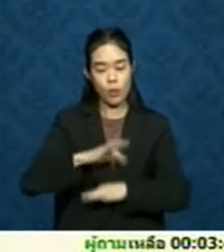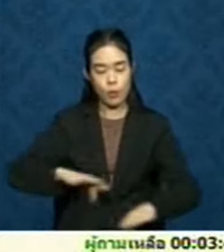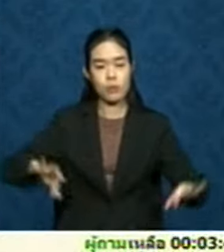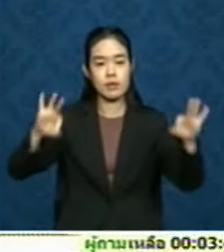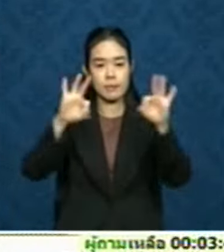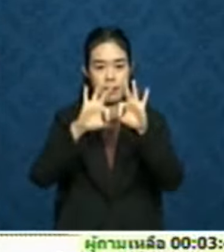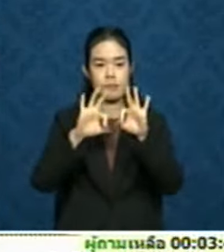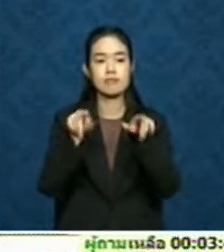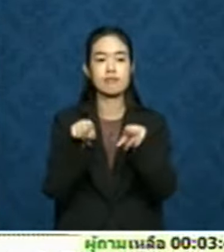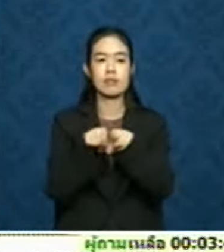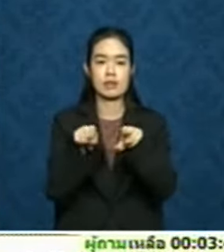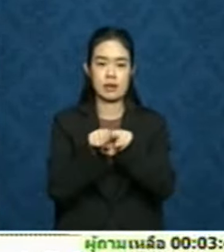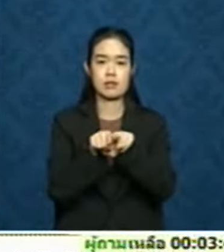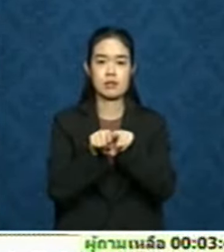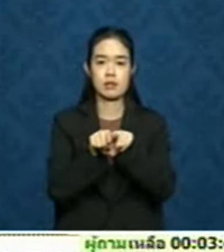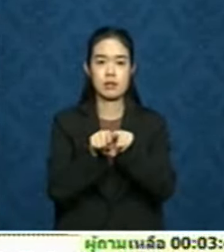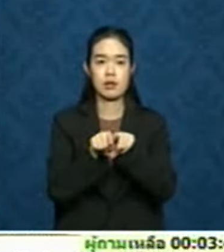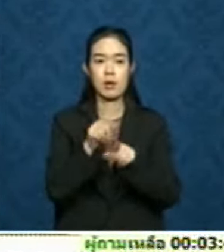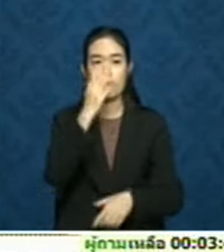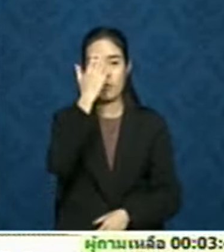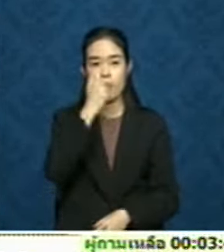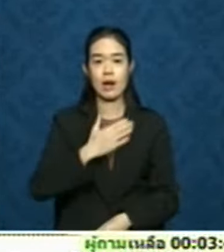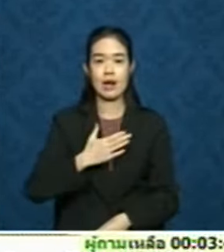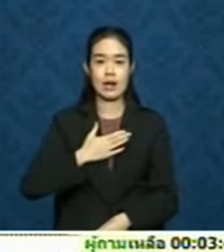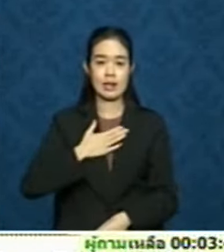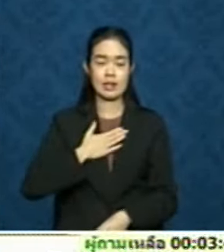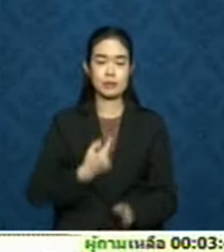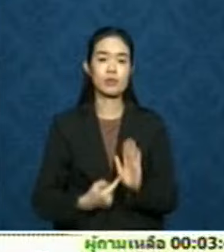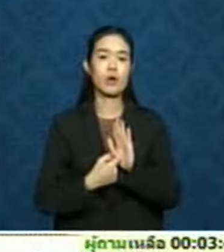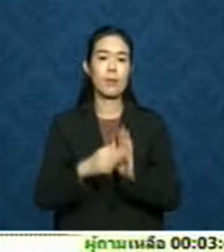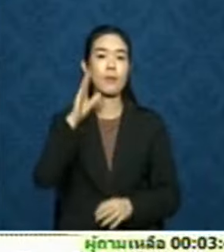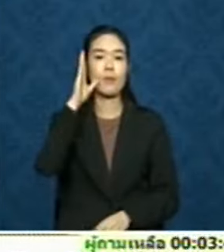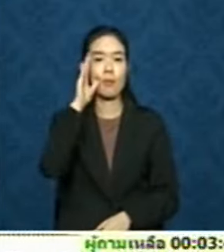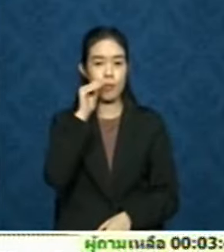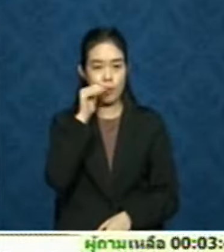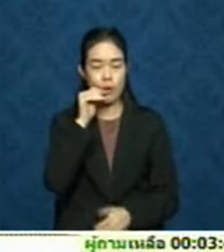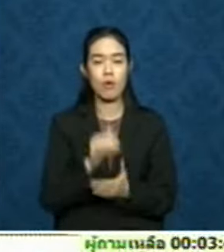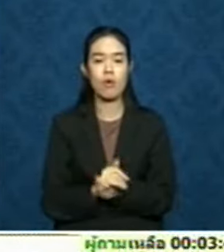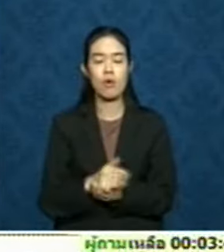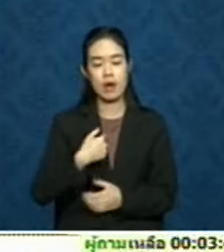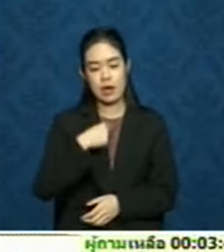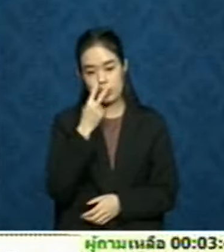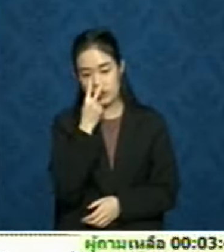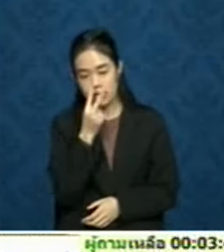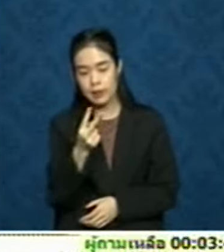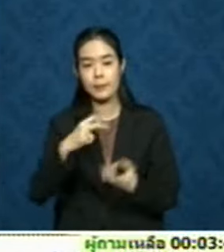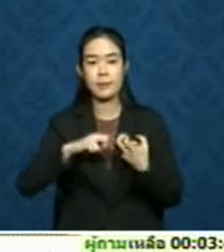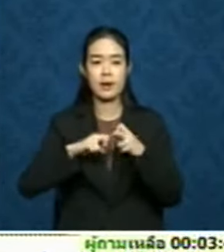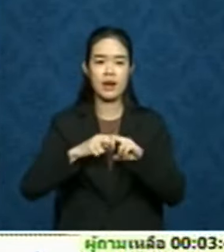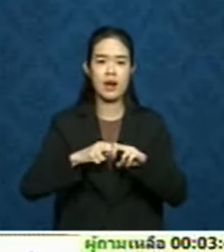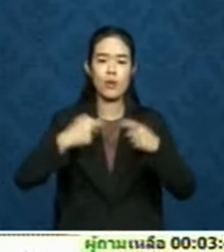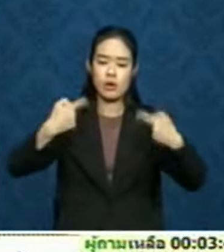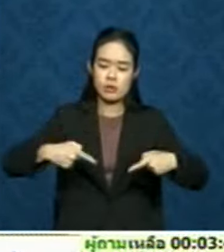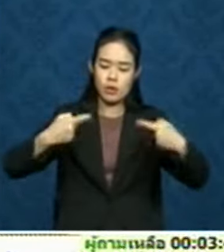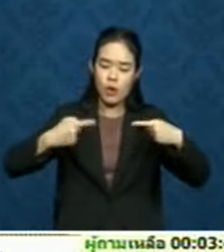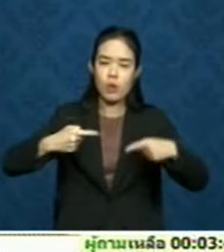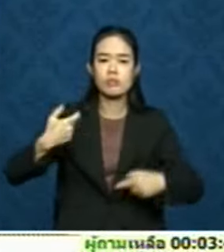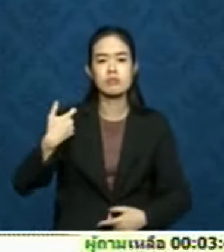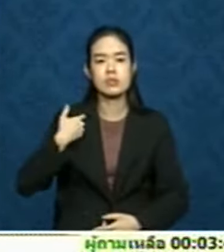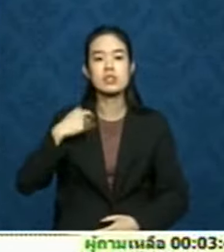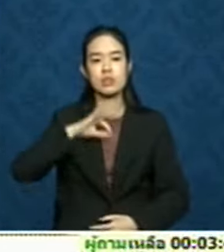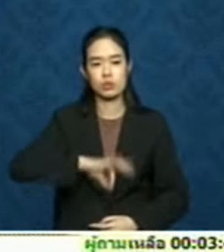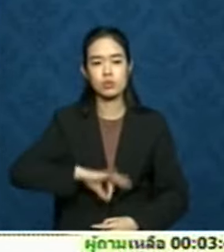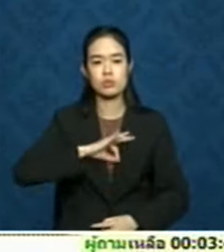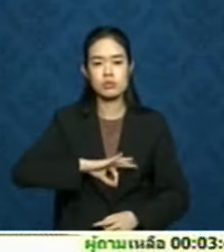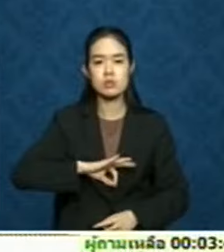เพราะว่าในฐานะที่เป็นพ่อของคนแล้วเนี่ยผมเองผมก็เห็นปัญหาที่มีการตีกันแล้วก็ทราบได้ถึงความรู้สึก